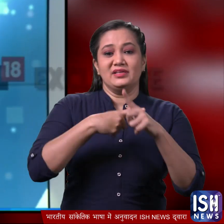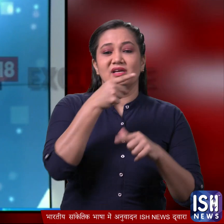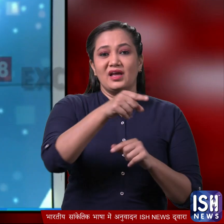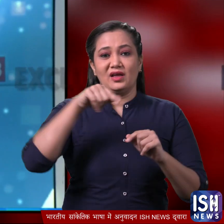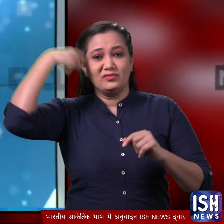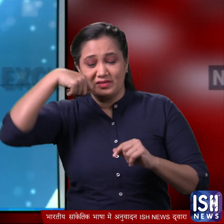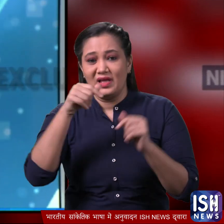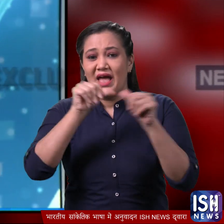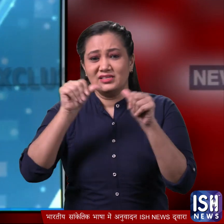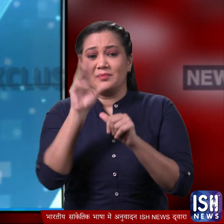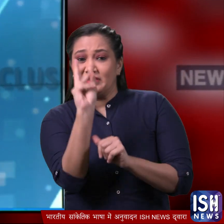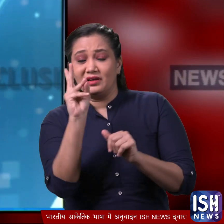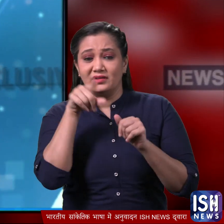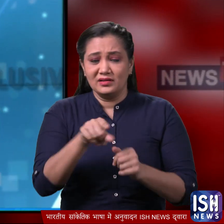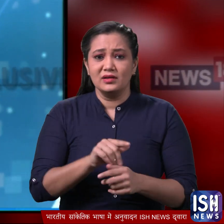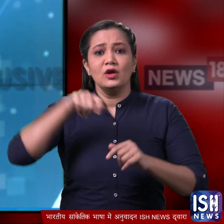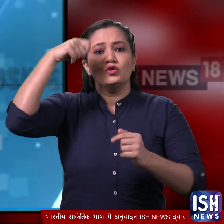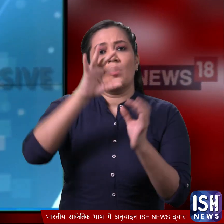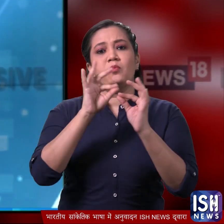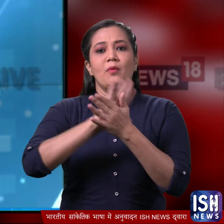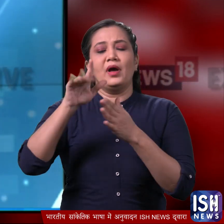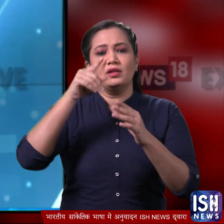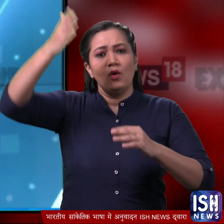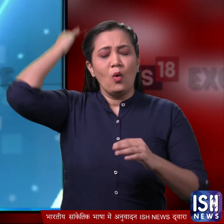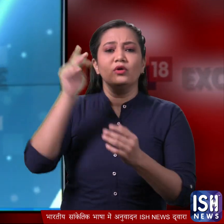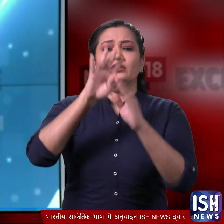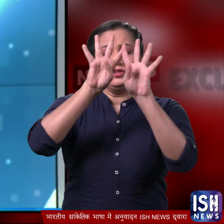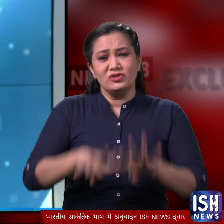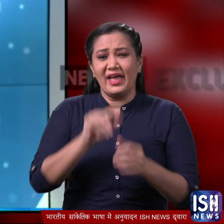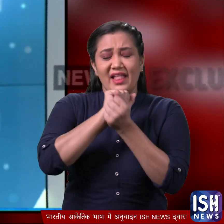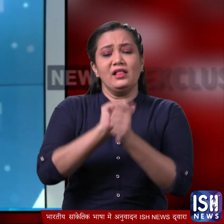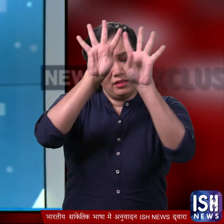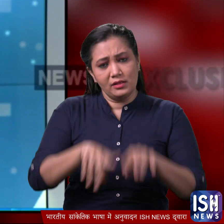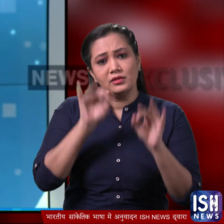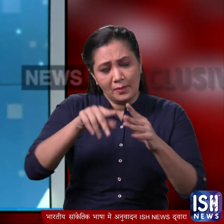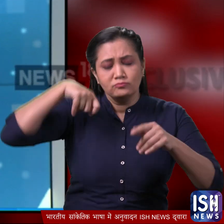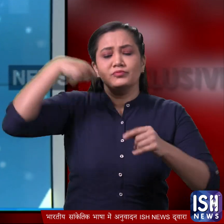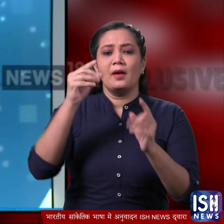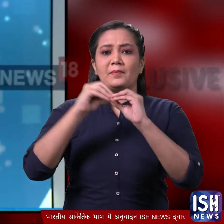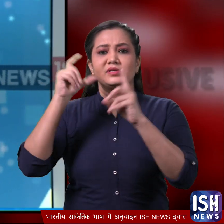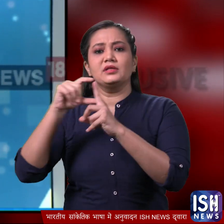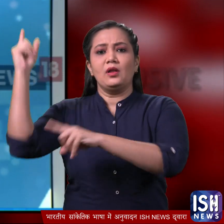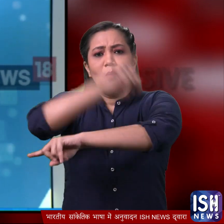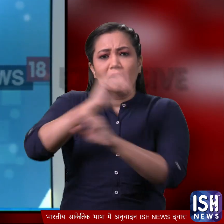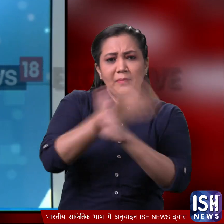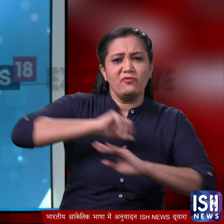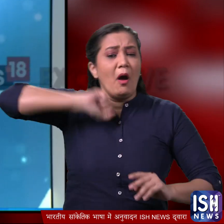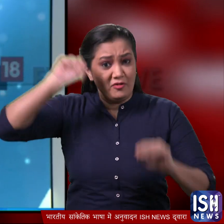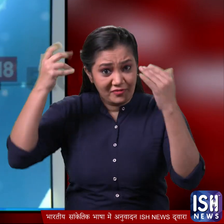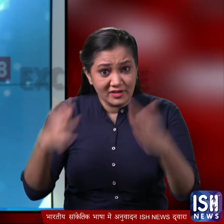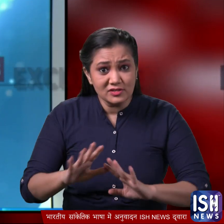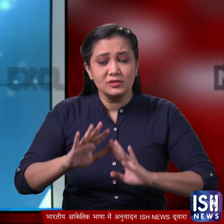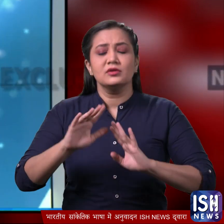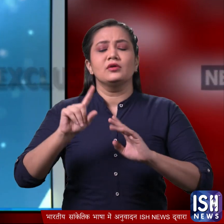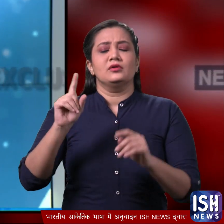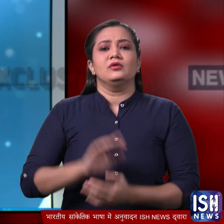कि प्रकाश झा की वेब सीरीज आश्रम के 3रे सीजन की शूटिंग भोपाल की पुरानी जेल में चल रही थी, जहां बजरंग दल के कार्यकर्ताओं ने एक दिन पहले जमकर